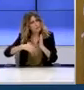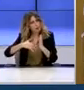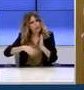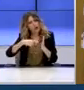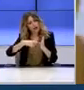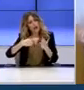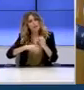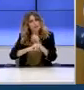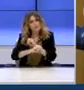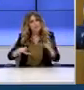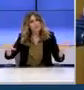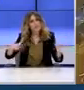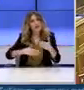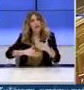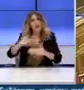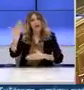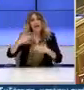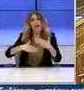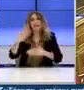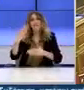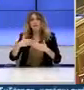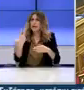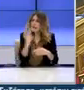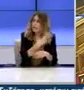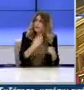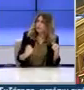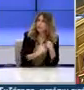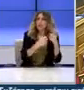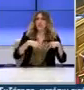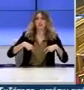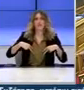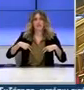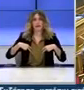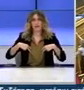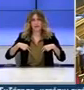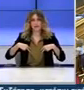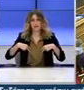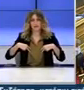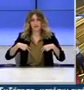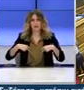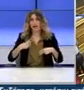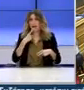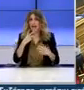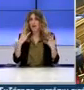μέσων ενημέρωσης, να χάνονται εκτός μονάδων εντατικής θεραπείας. Παρακαλώ, το βήμα.